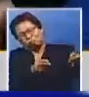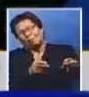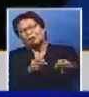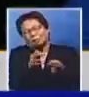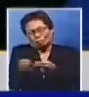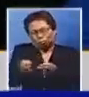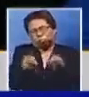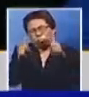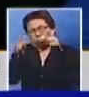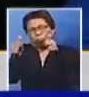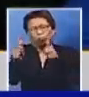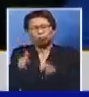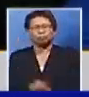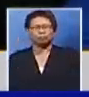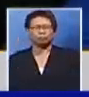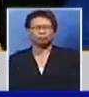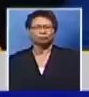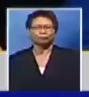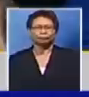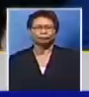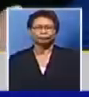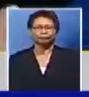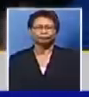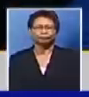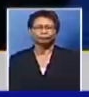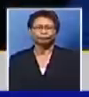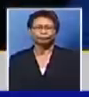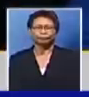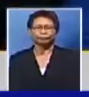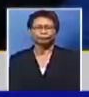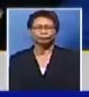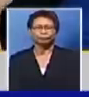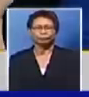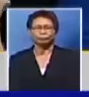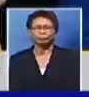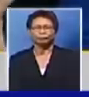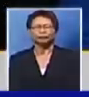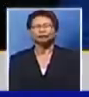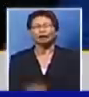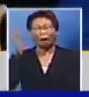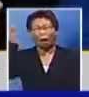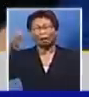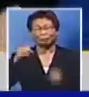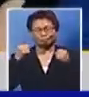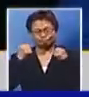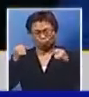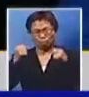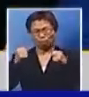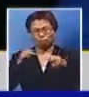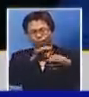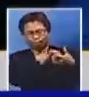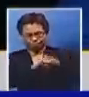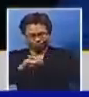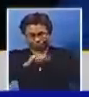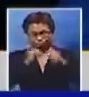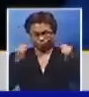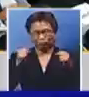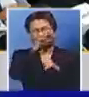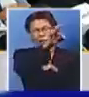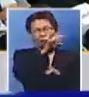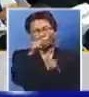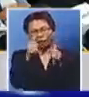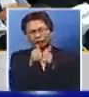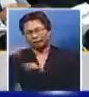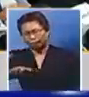baik, fokus kepada kerja sebagai yang utama. Beliau juga akan memperkukuh permuafakatan antara Felda